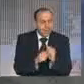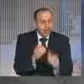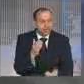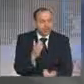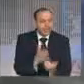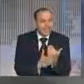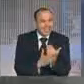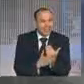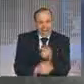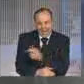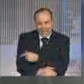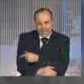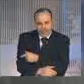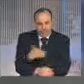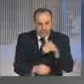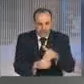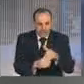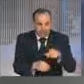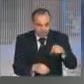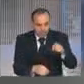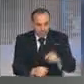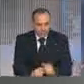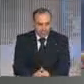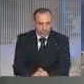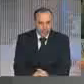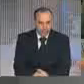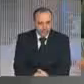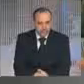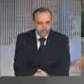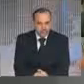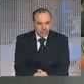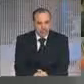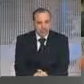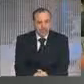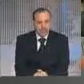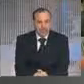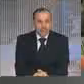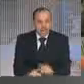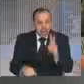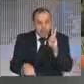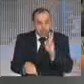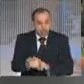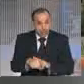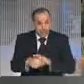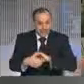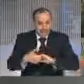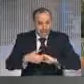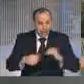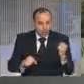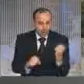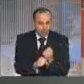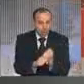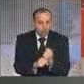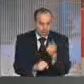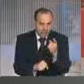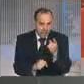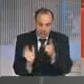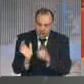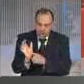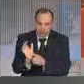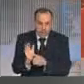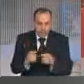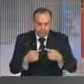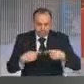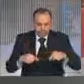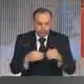الجديد المترشح في الانتخابات الامين العام للاتحاد العام التونسي للشغل اكد خلال